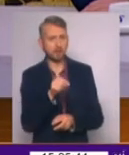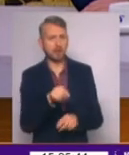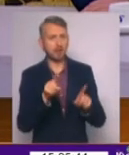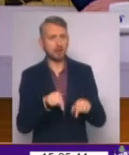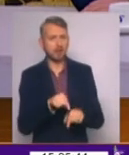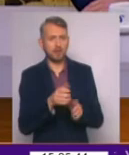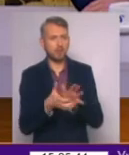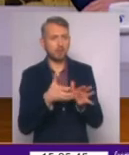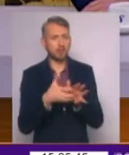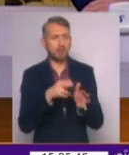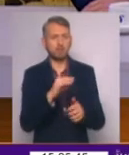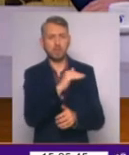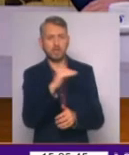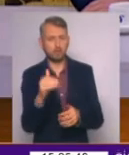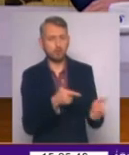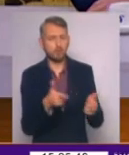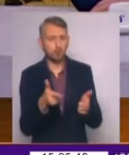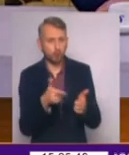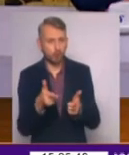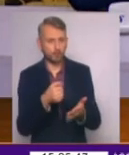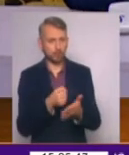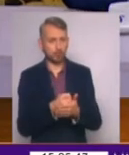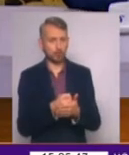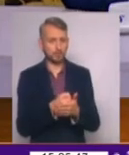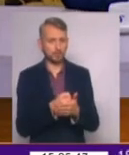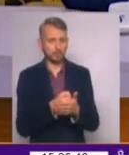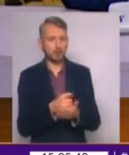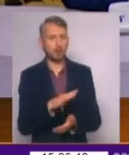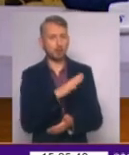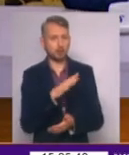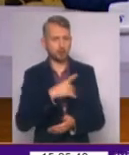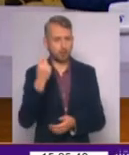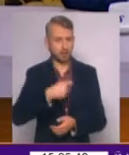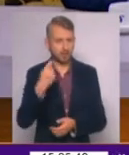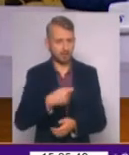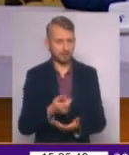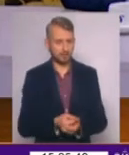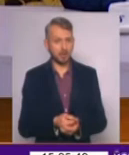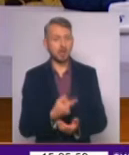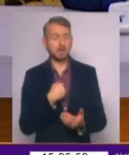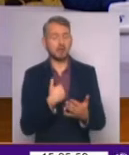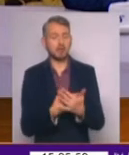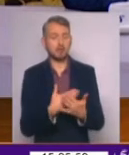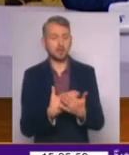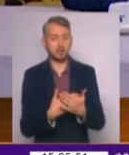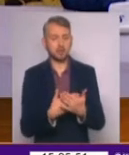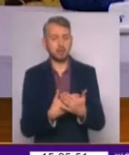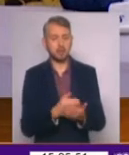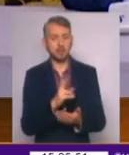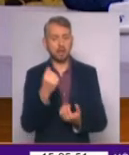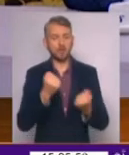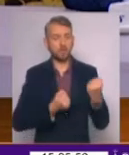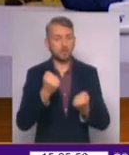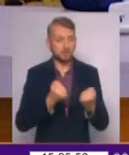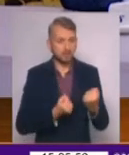не дотягує по рівню підготовки до колишнього ДАІ. Ну, я, наприклад, як водій,